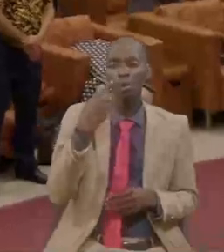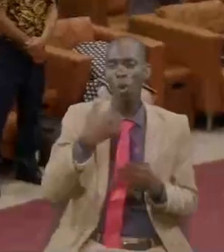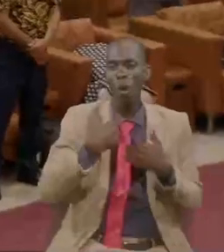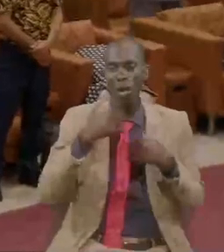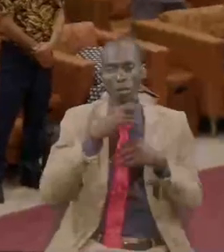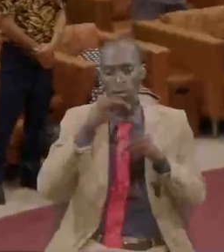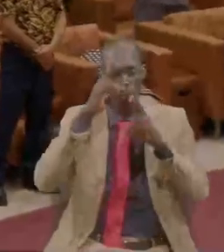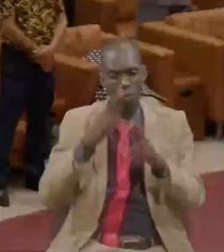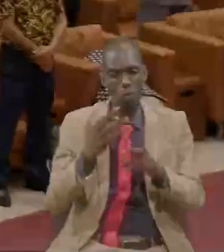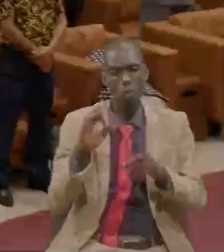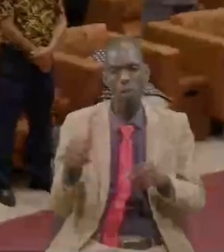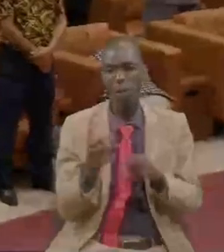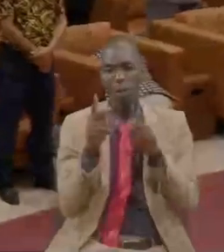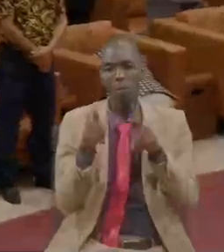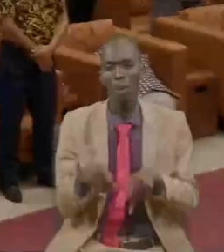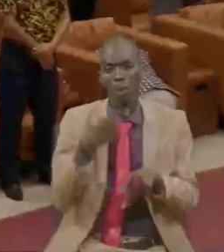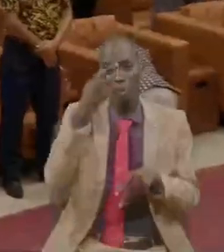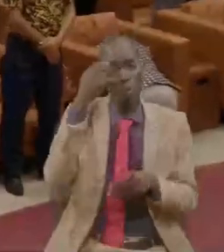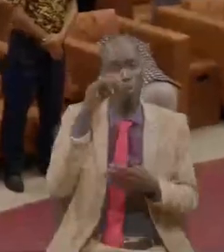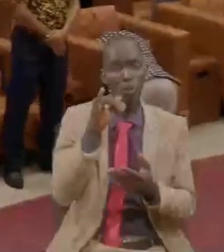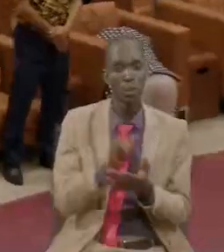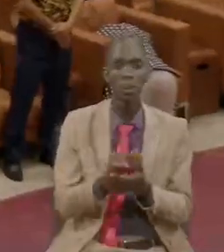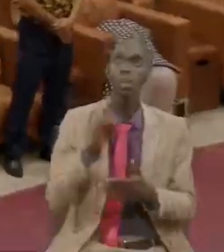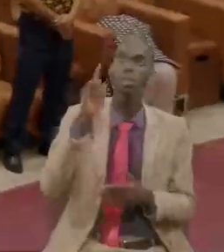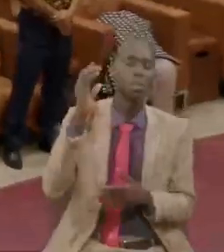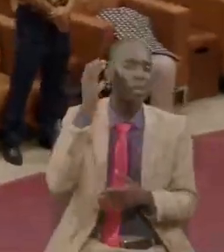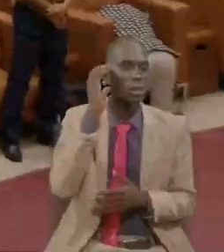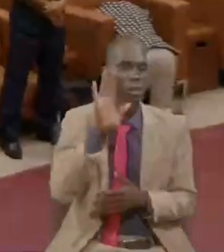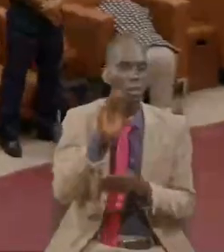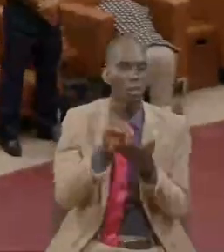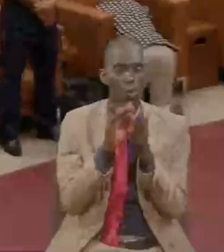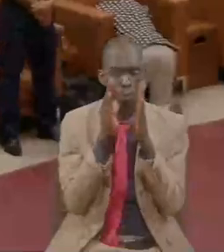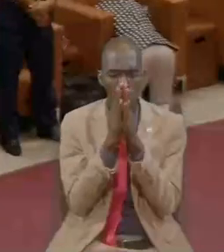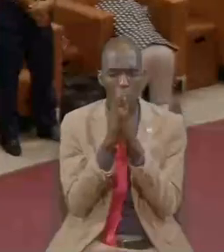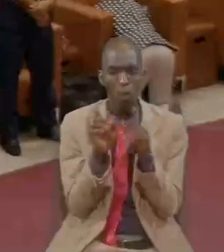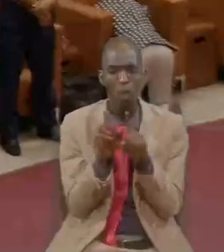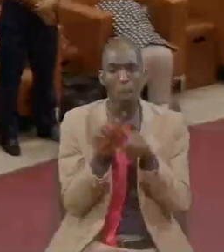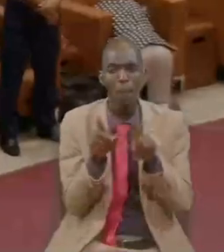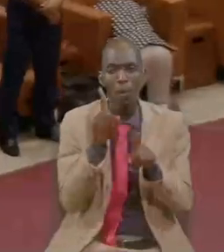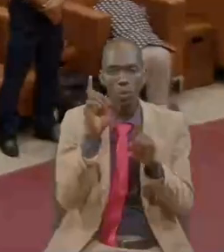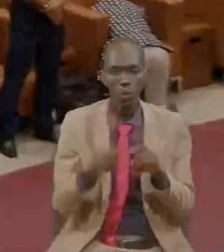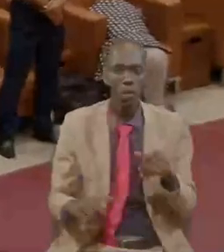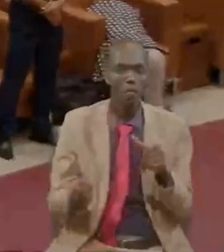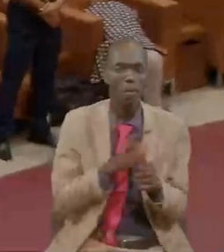exception de personne. À cause de cela, il va vous exaucer aussi. Mais